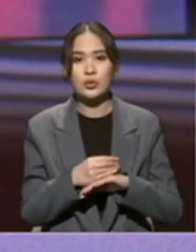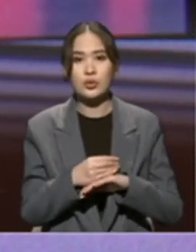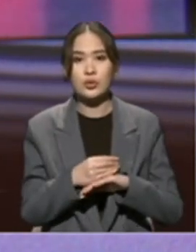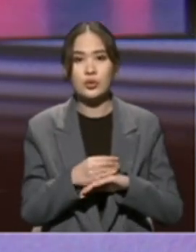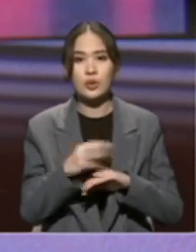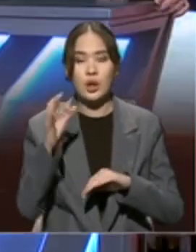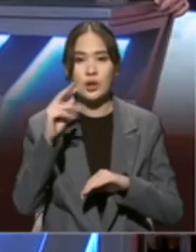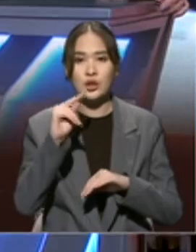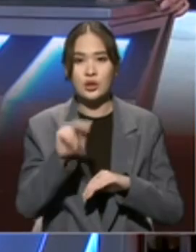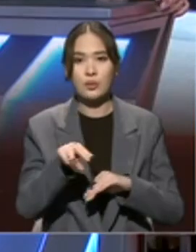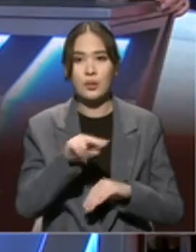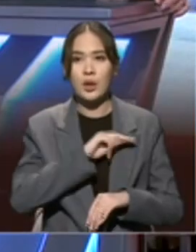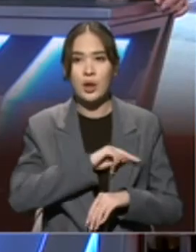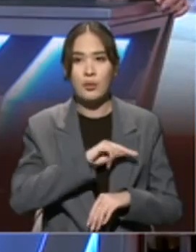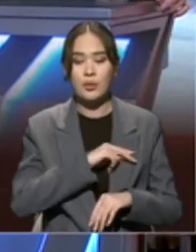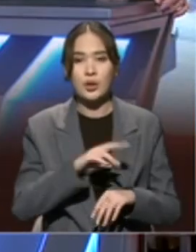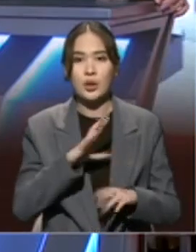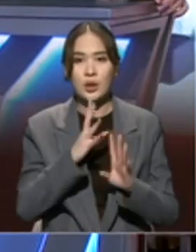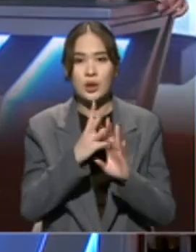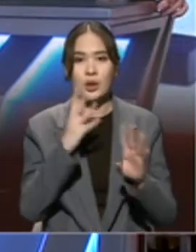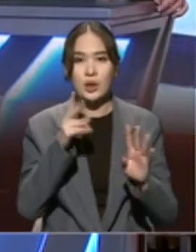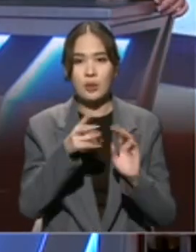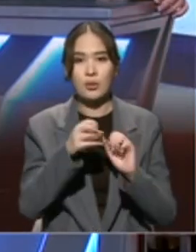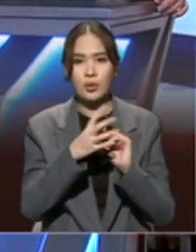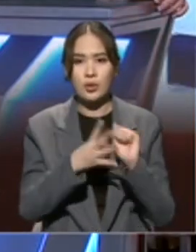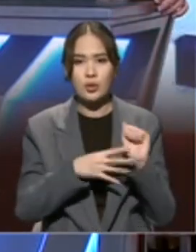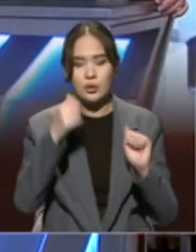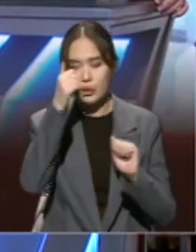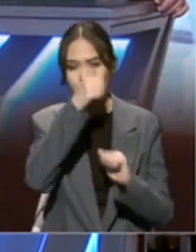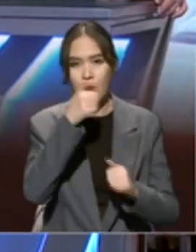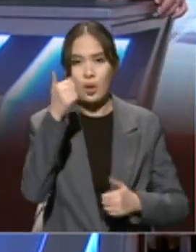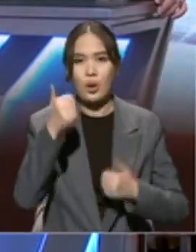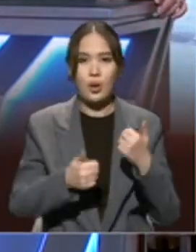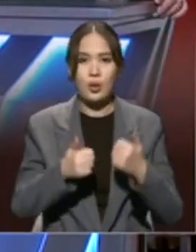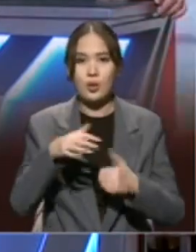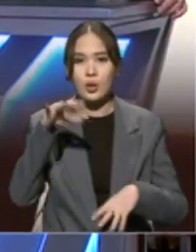жағдай қызметкері. Кезекке 2019 жылы тұрдық, конкурсқа